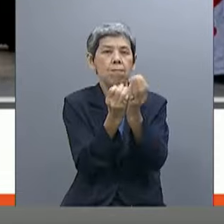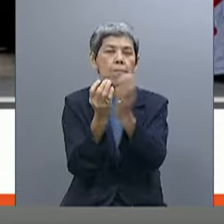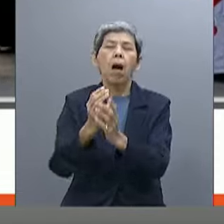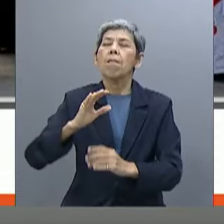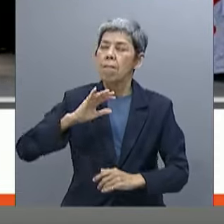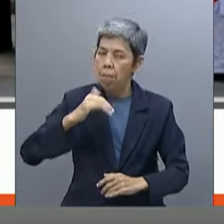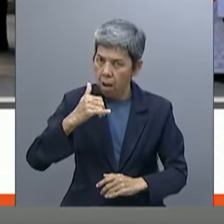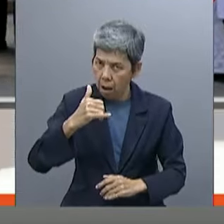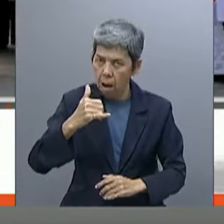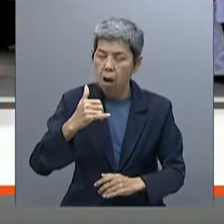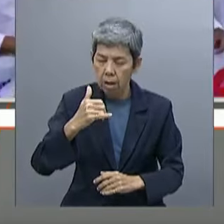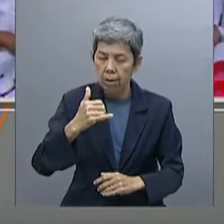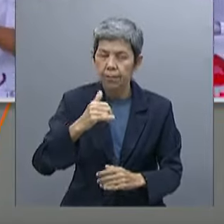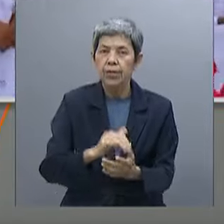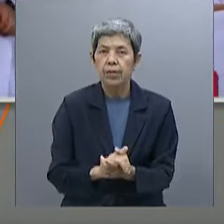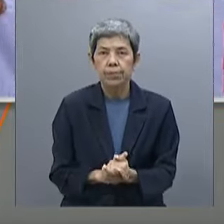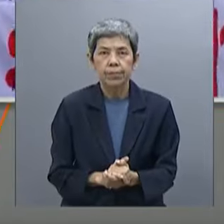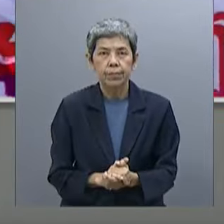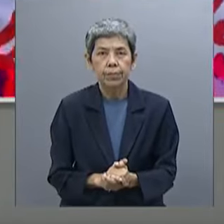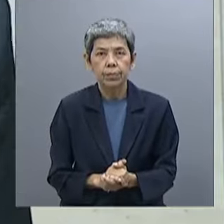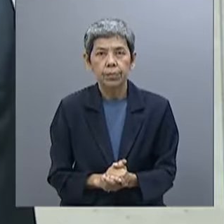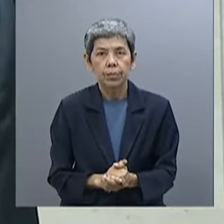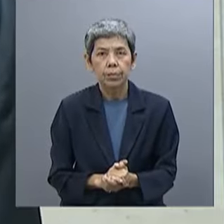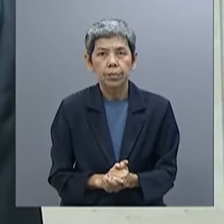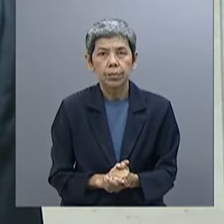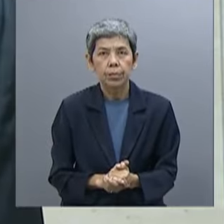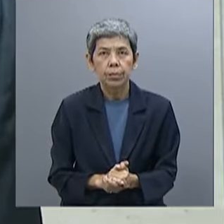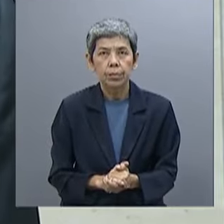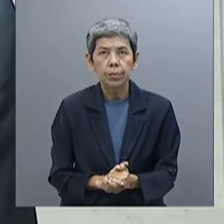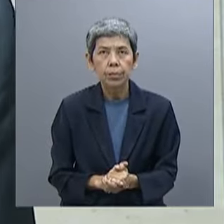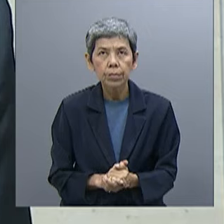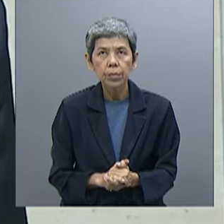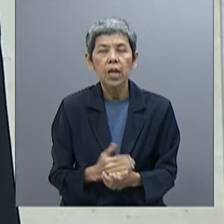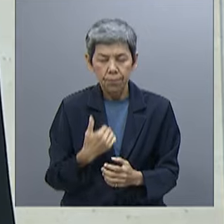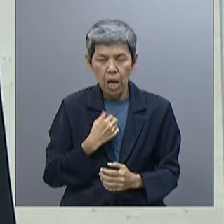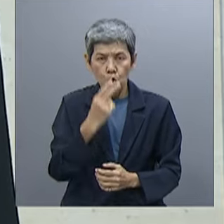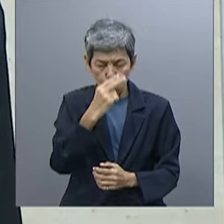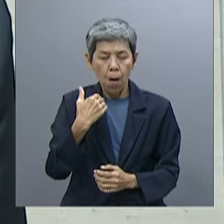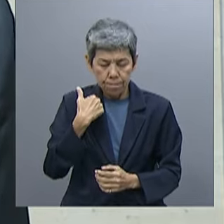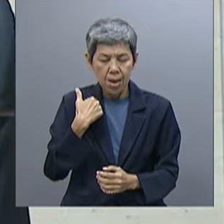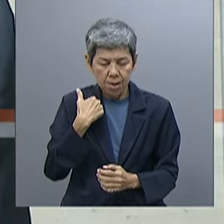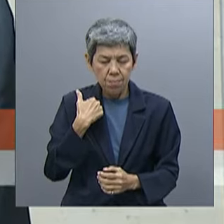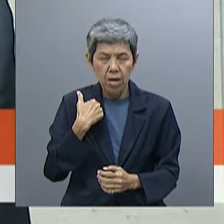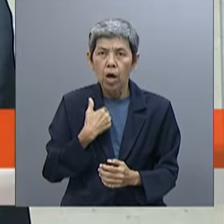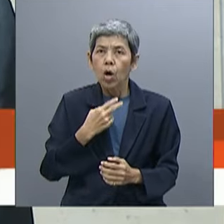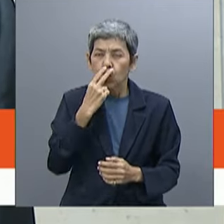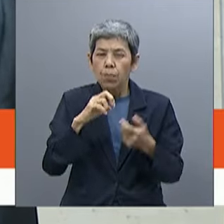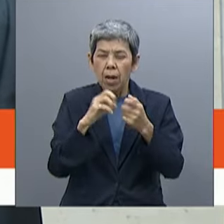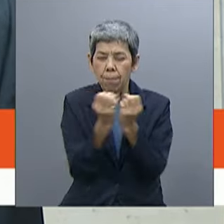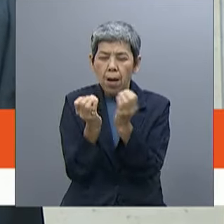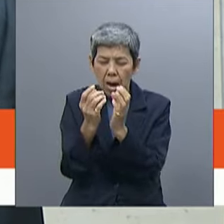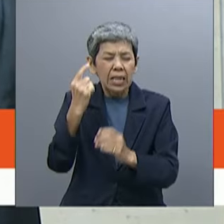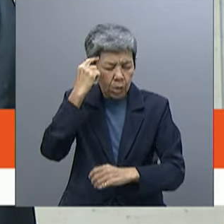อกใหม่ที่อาจจะเกิดขึ้นหรือเปล่าค่ะ ก็มีการวิเคราะห์แนวโน้มสถานการณ์ก็อาจจะเป็นการก่อเหตุก่อกวนต่